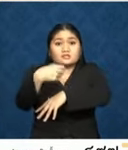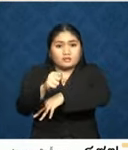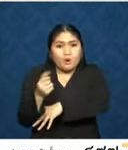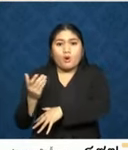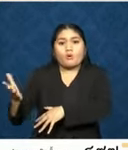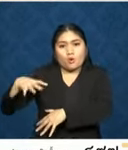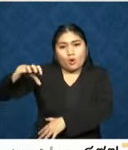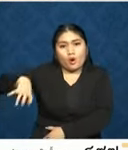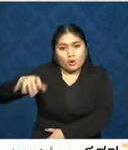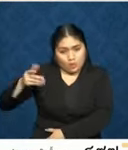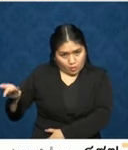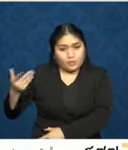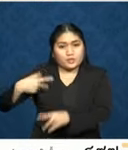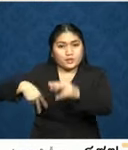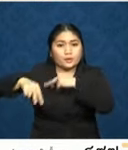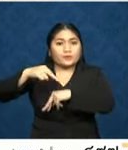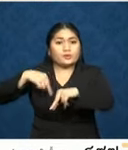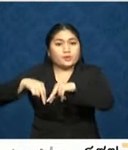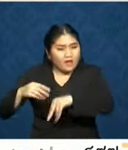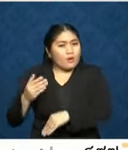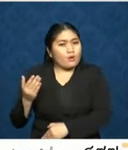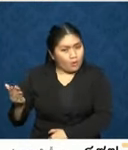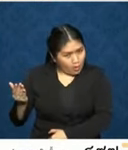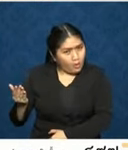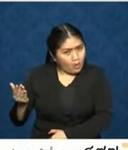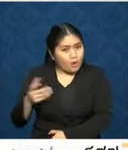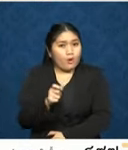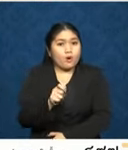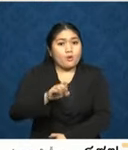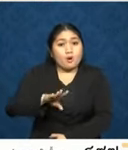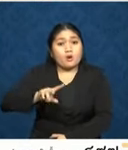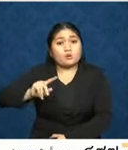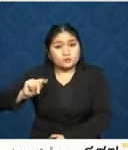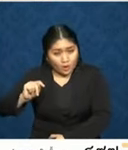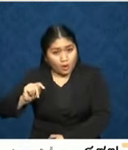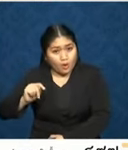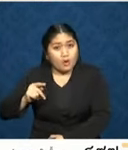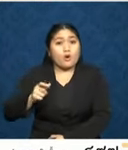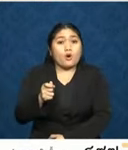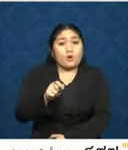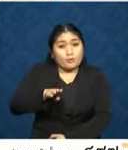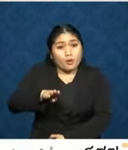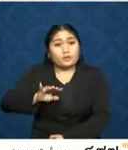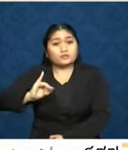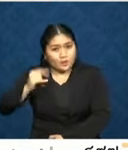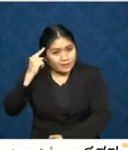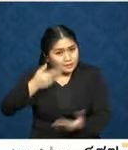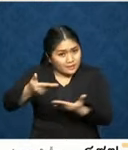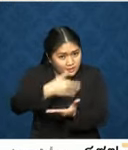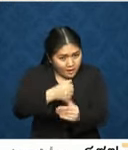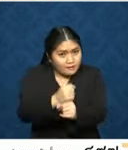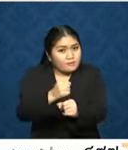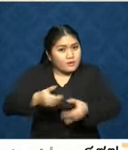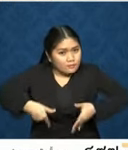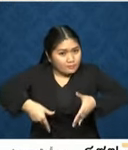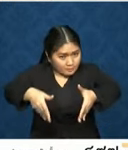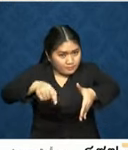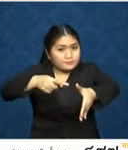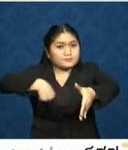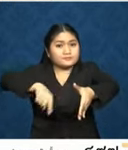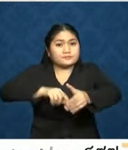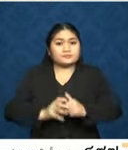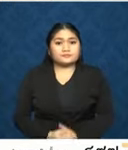เสริมการปกครองส่วนท้องถิ่นนะครับแล้วก็อบตกุดตุ้มนะครับหรืออบจชัยภูมิพิจารณาดำเนินการด้วยครับเรื่องที่ 3ครับ